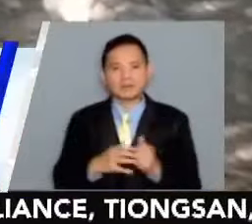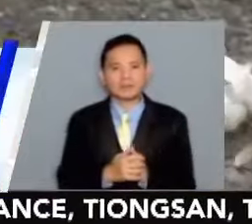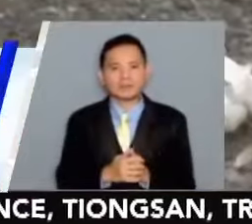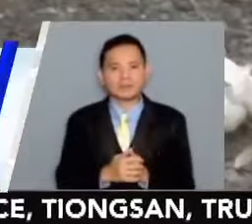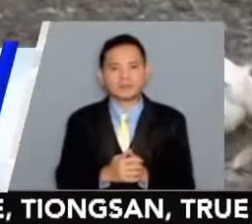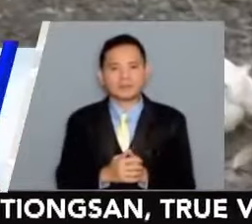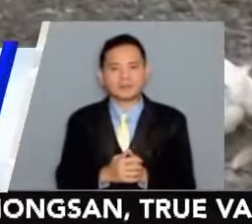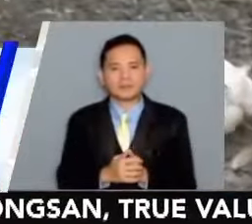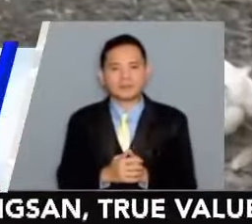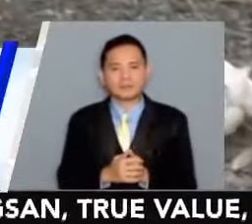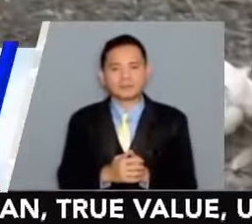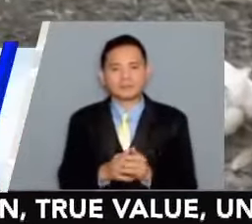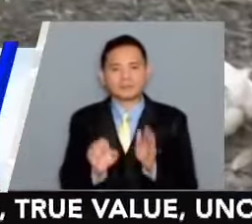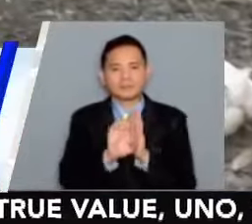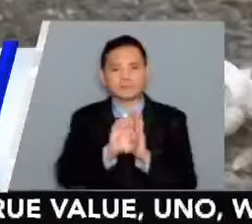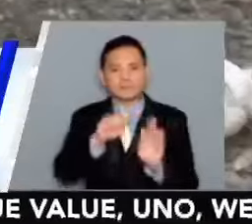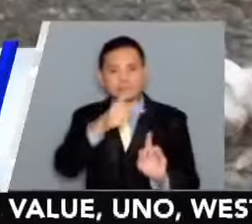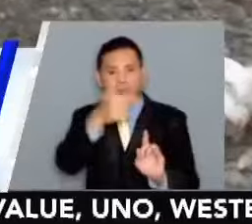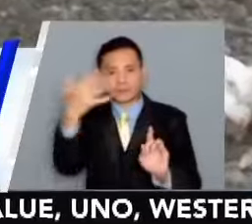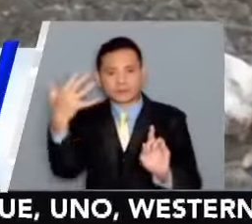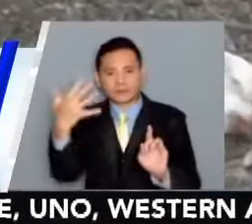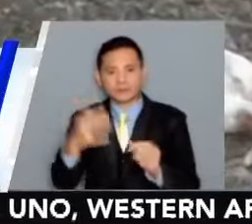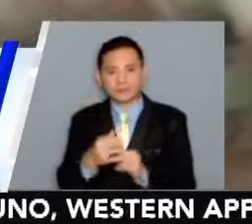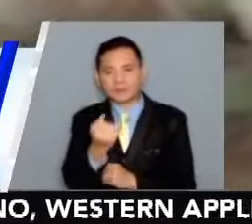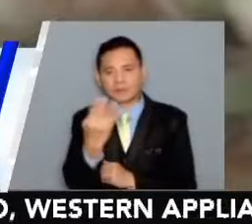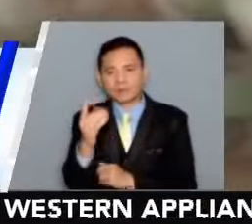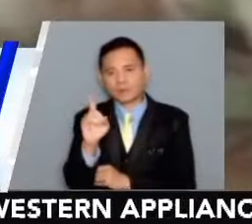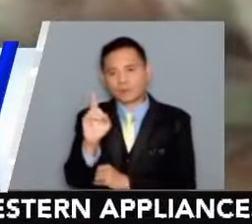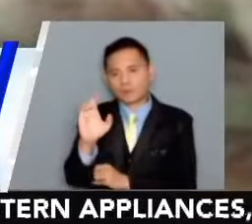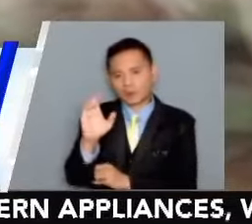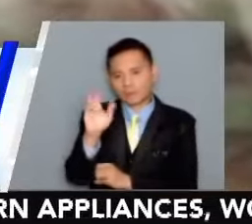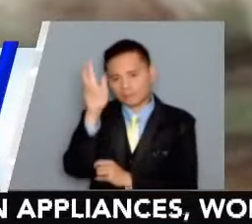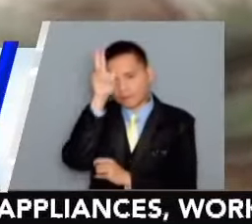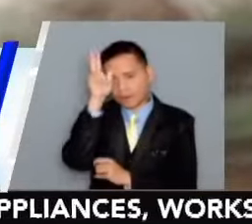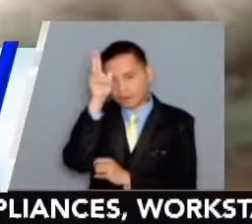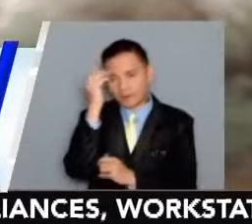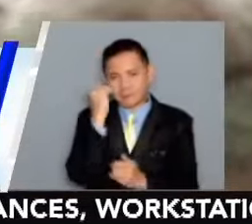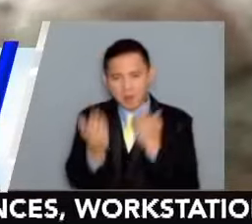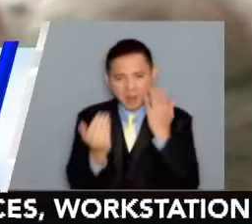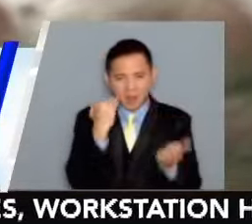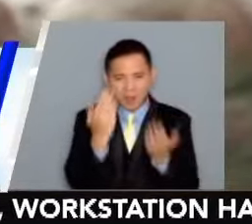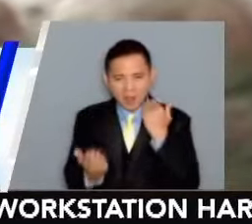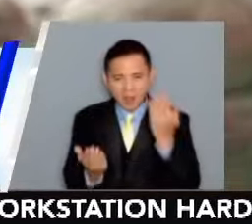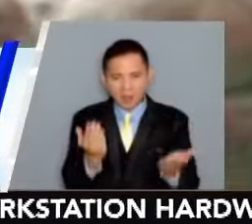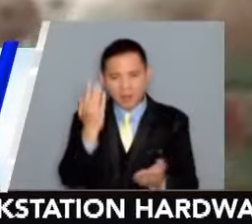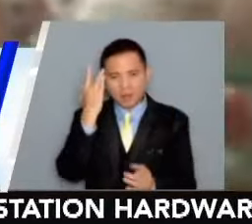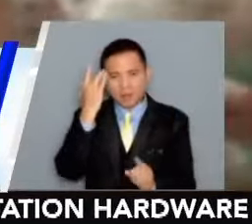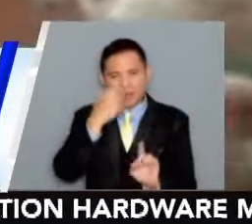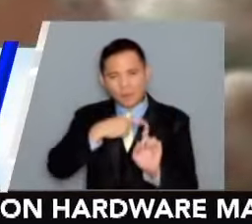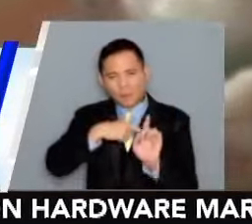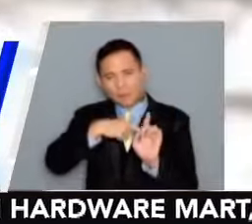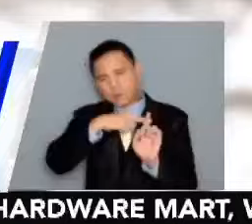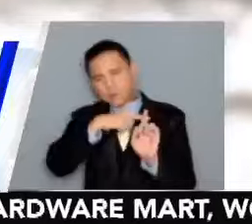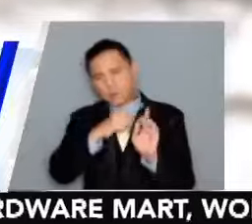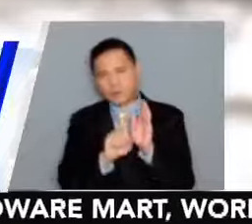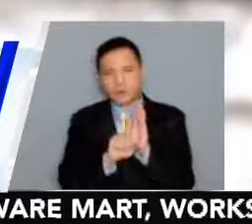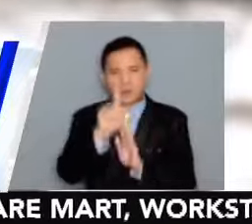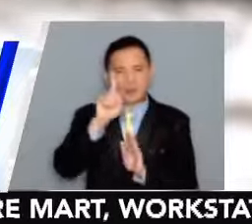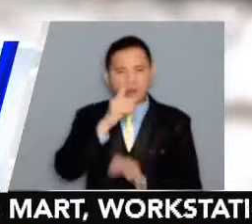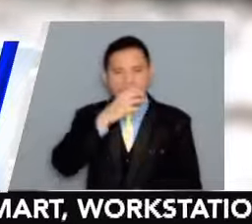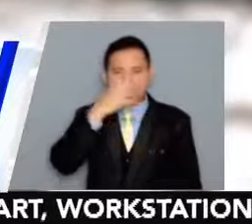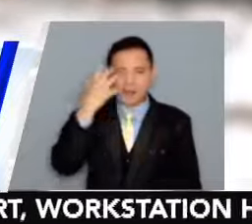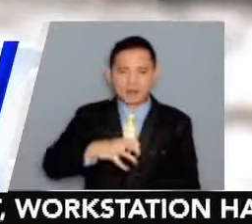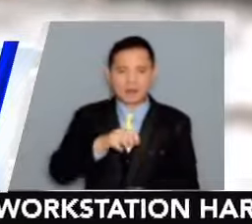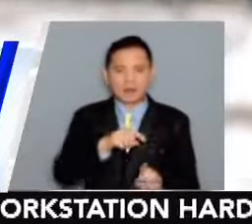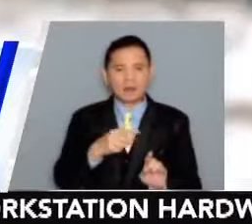Santos City, mahigit 100 manok na ang nangamatay nitong Marso dahil sa init ng panahon. Ayon sa isang taga-pangalaga roon, may mga araw na